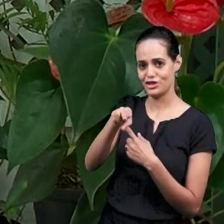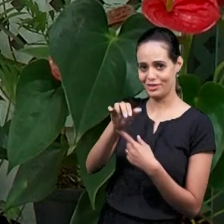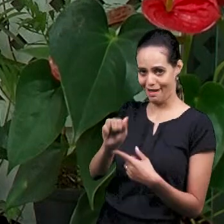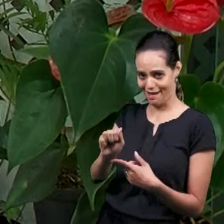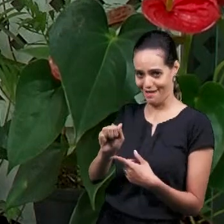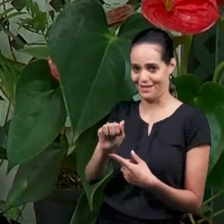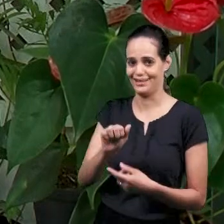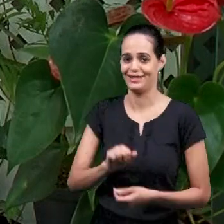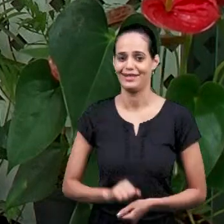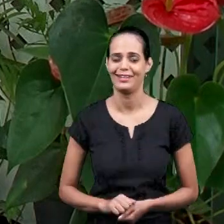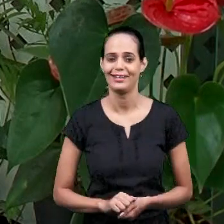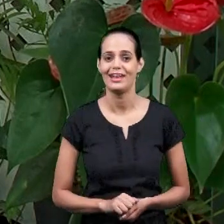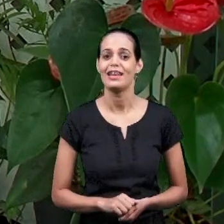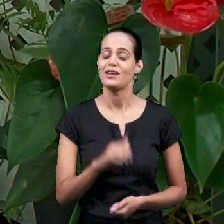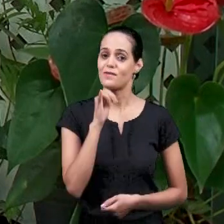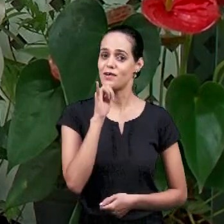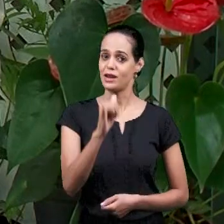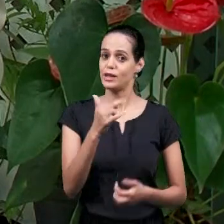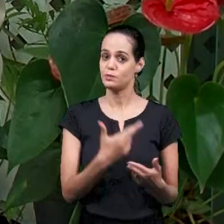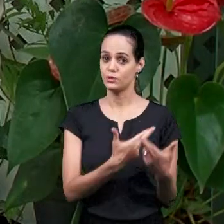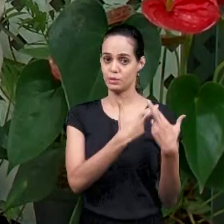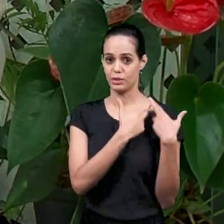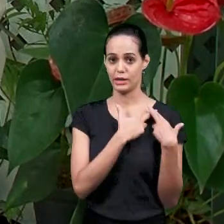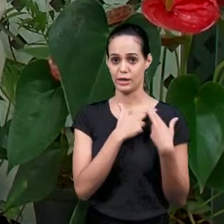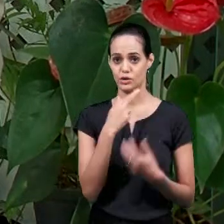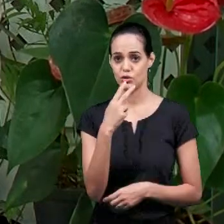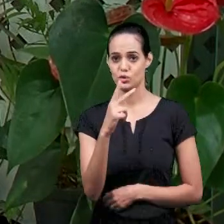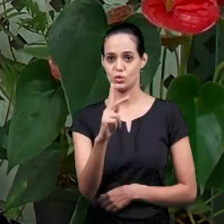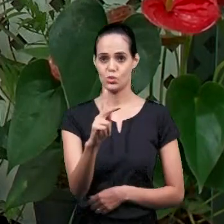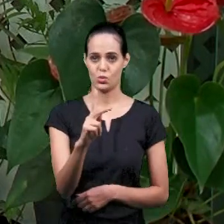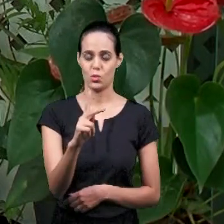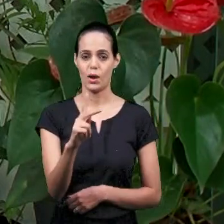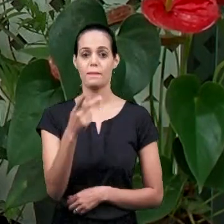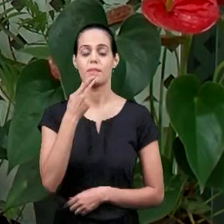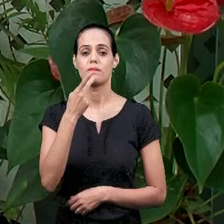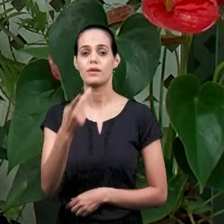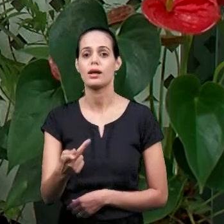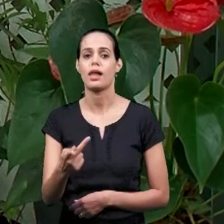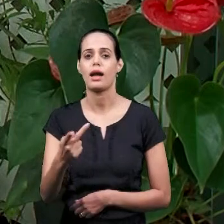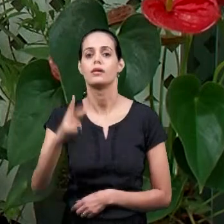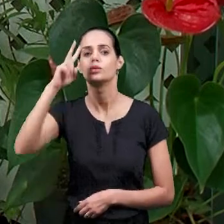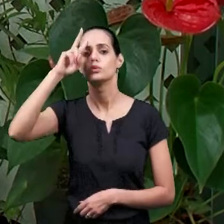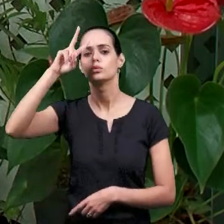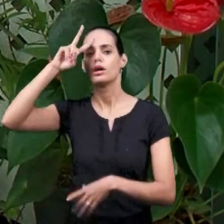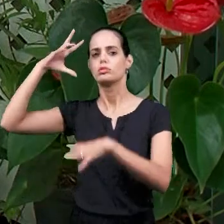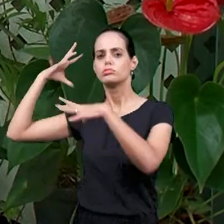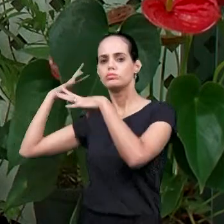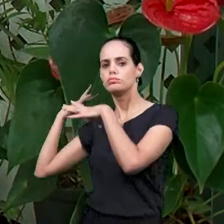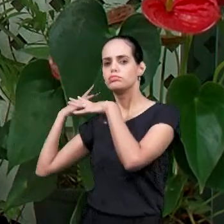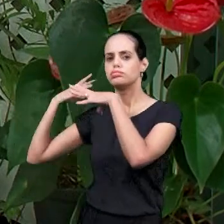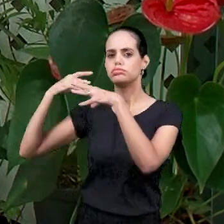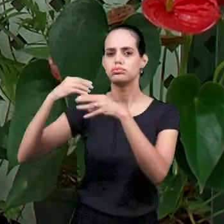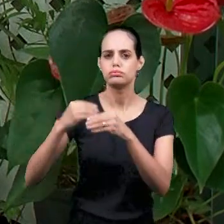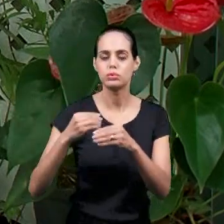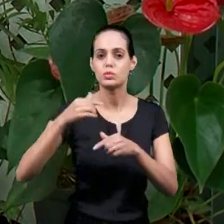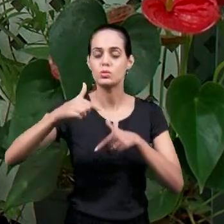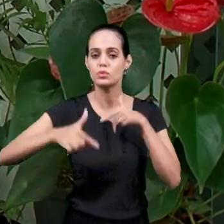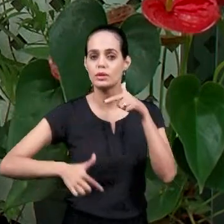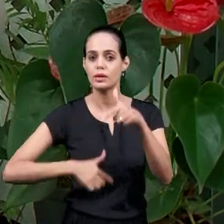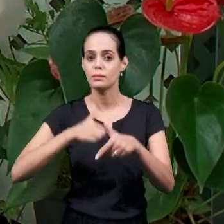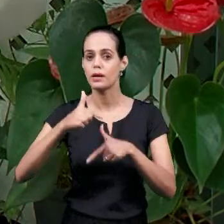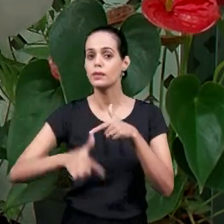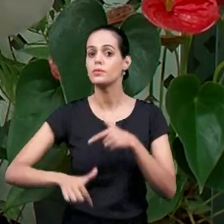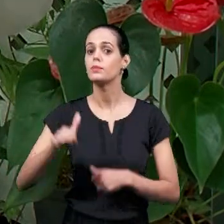j'ai l'appelé. Edinha, donc ta responsabilité, c'est de parler aux sœurs à propos de l'historique du